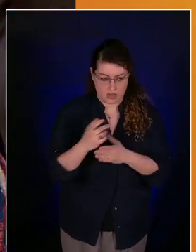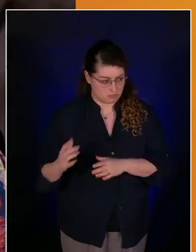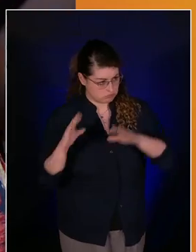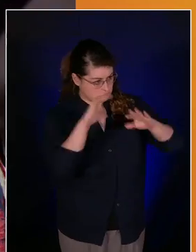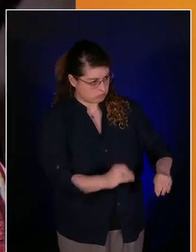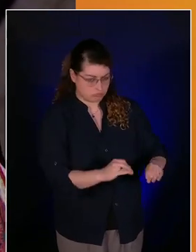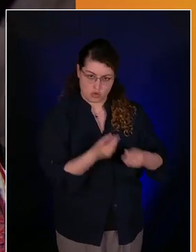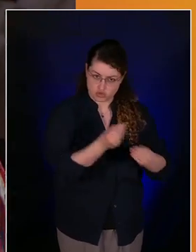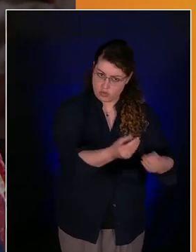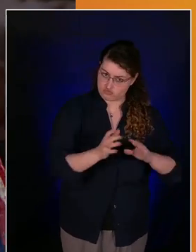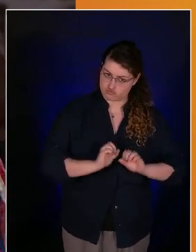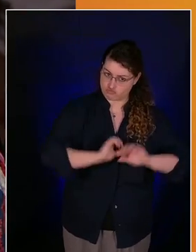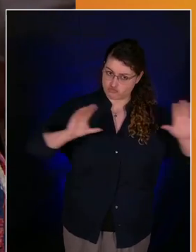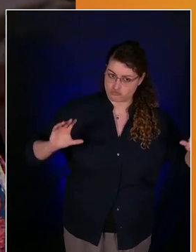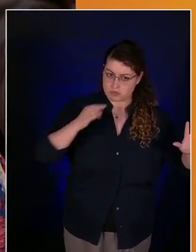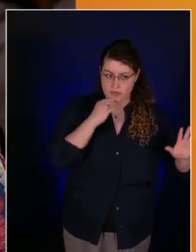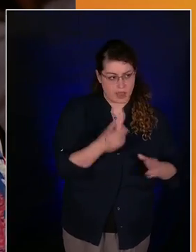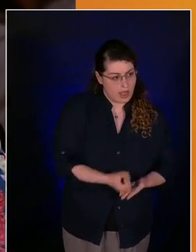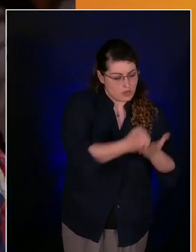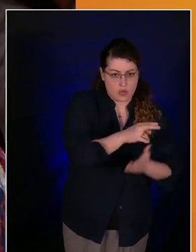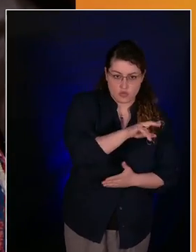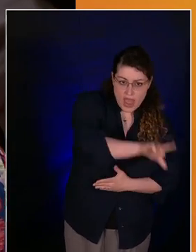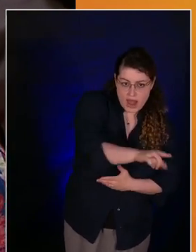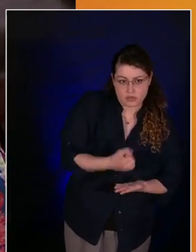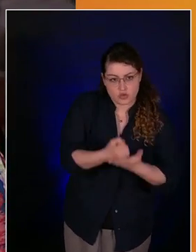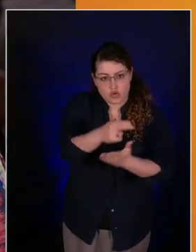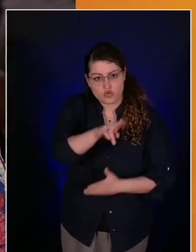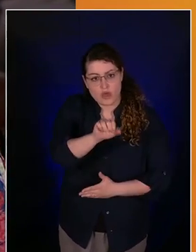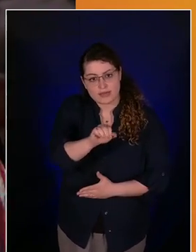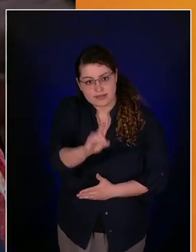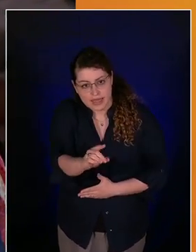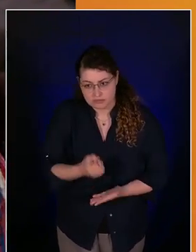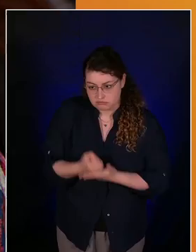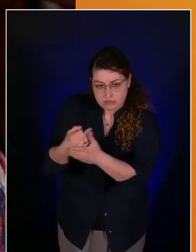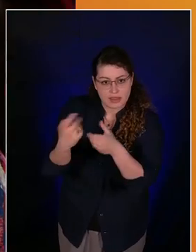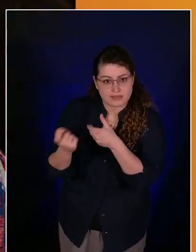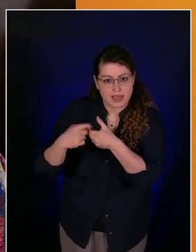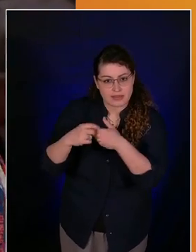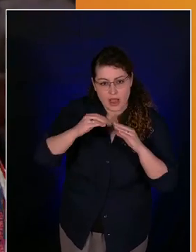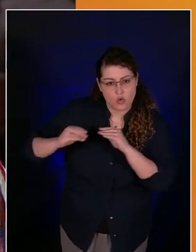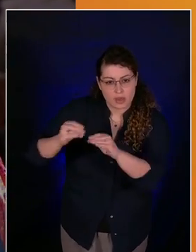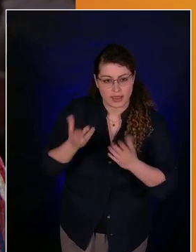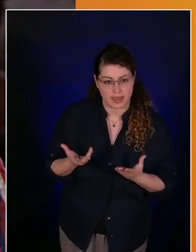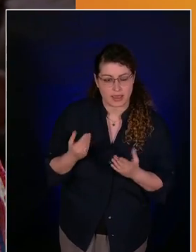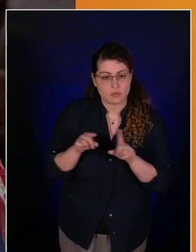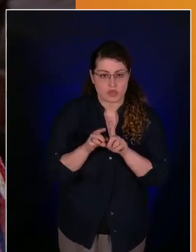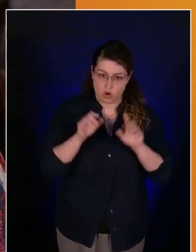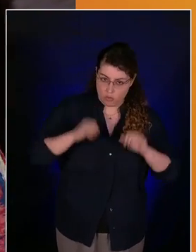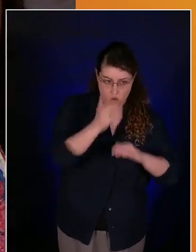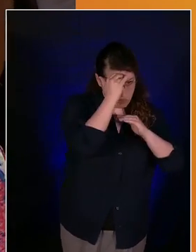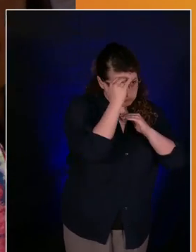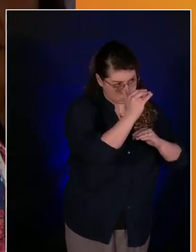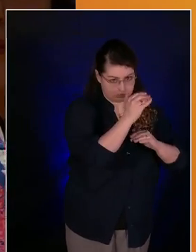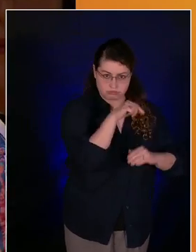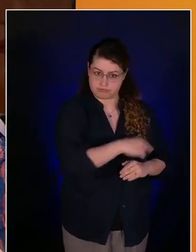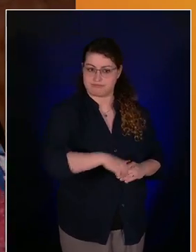sens qui soutient nos UL qui soutient nos USD qui soutient les syndicats sur le terrain et et sur qui nous pouvons compter